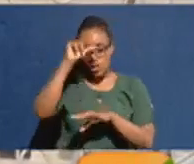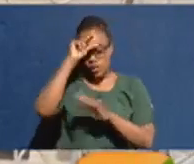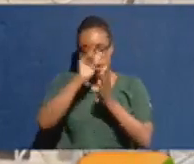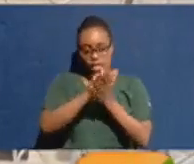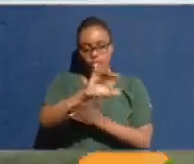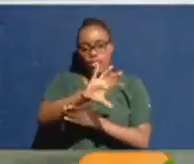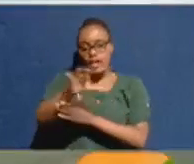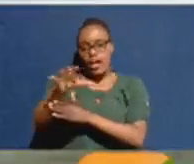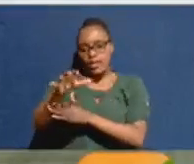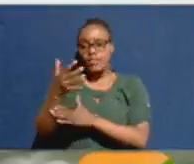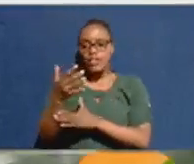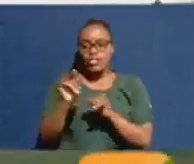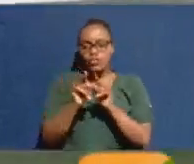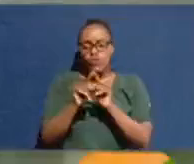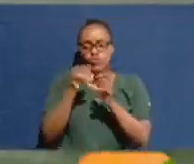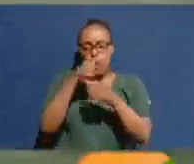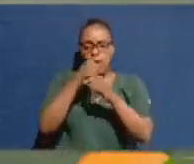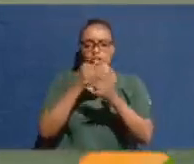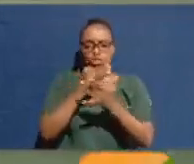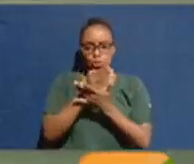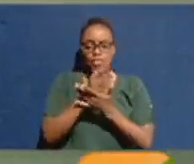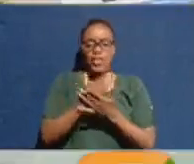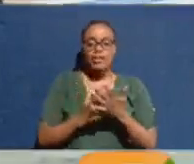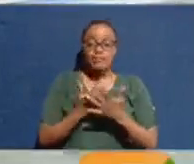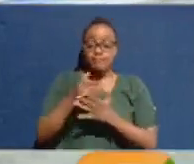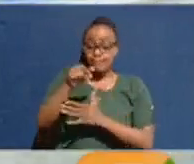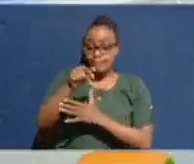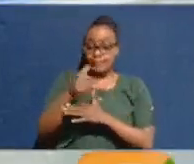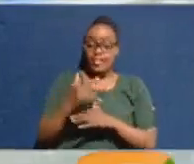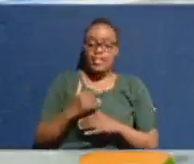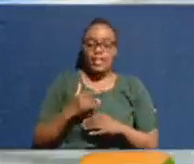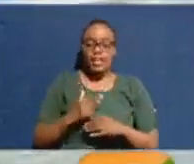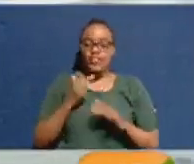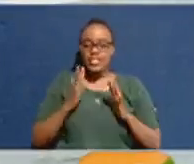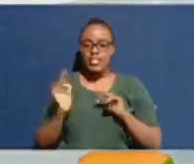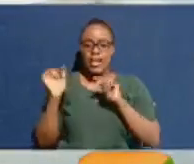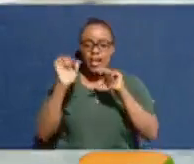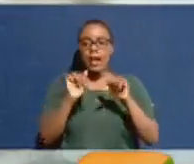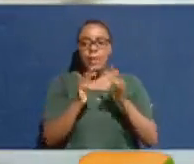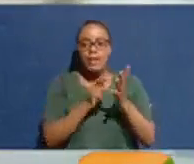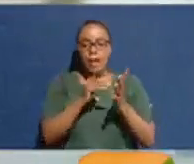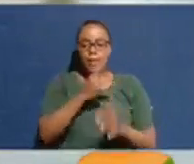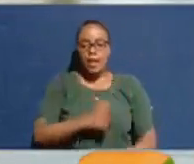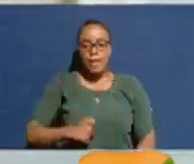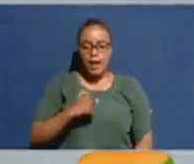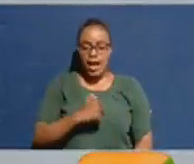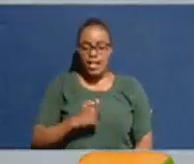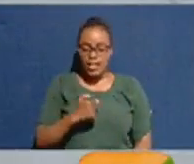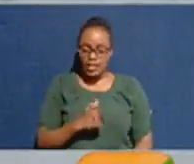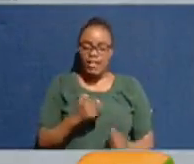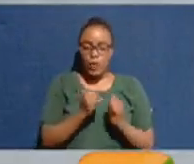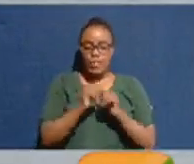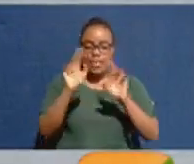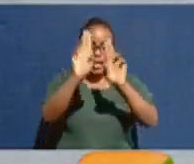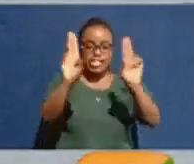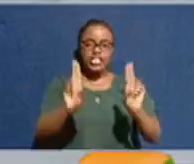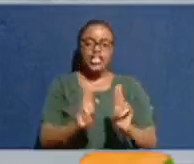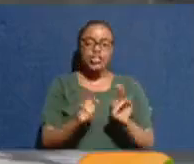kaunti kujifunga kibobwe na kuhakikisha wakutalii wanatalii, kwa kuipa Malindi mvuto wa kitaifa